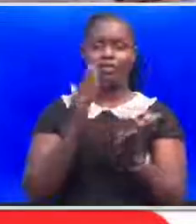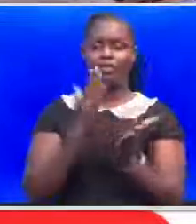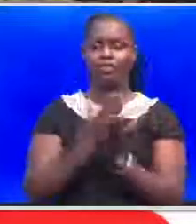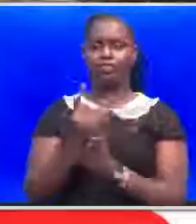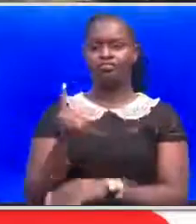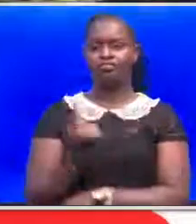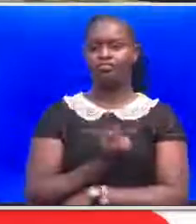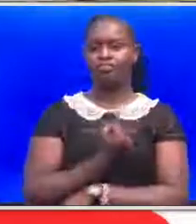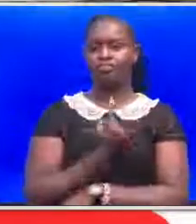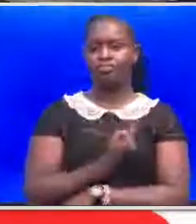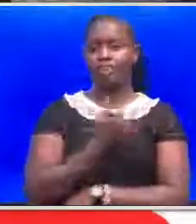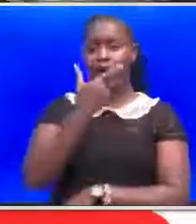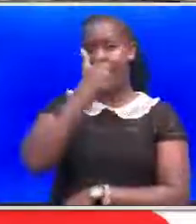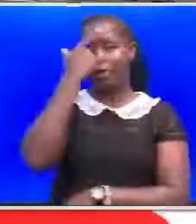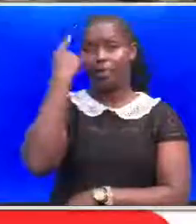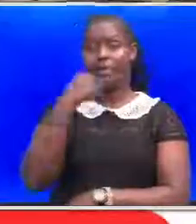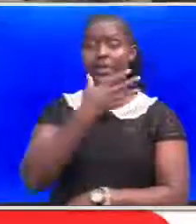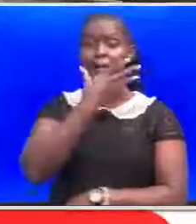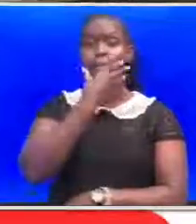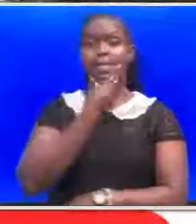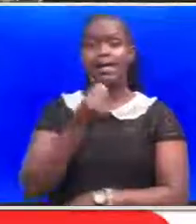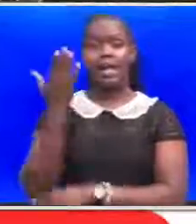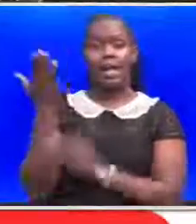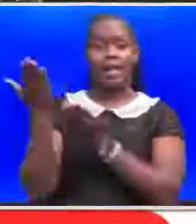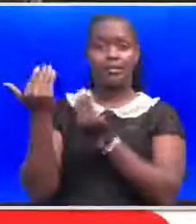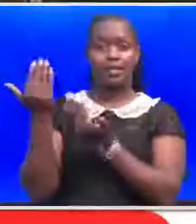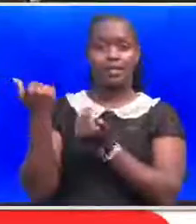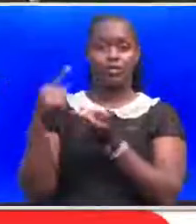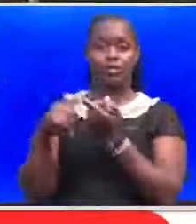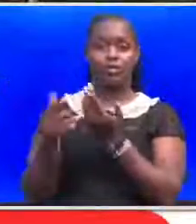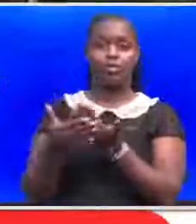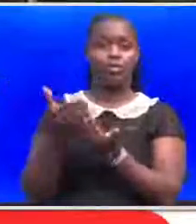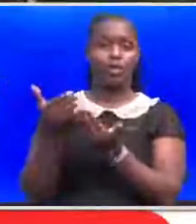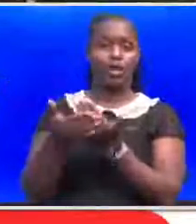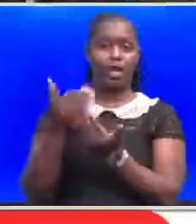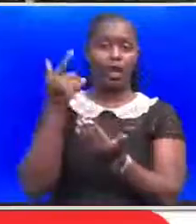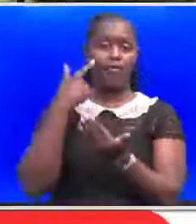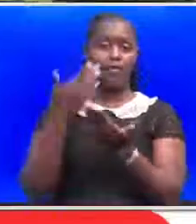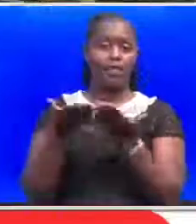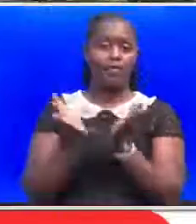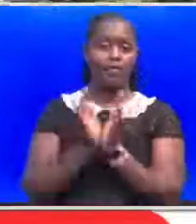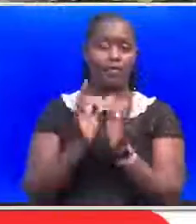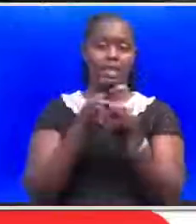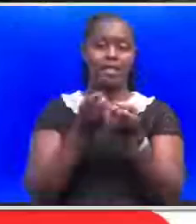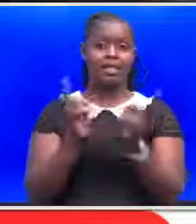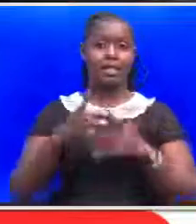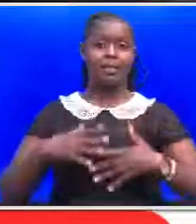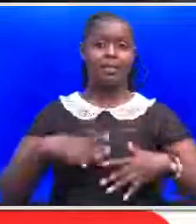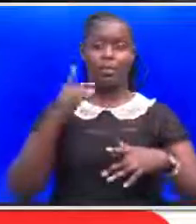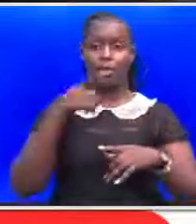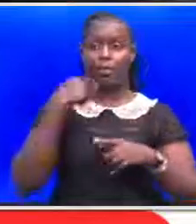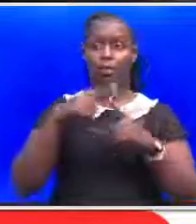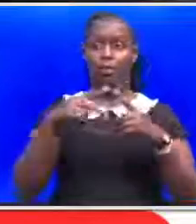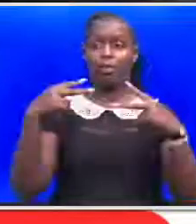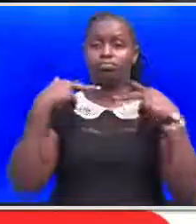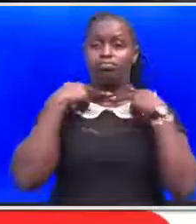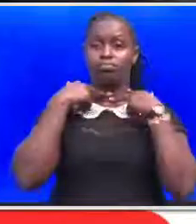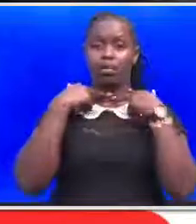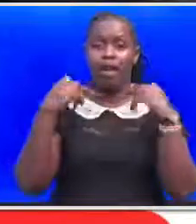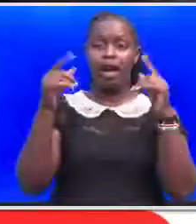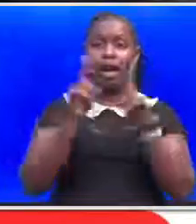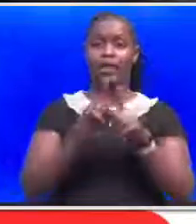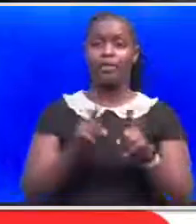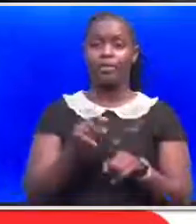kwani wanaume wanaotegemewa ili kugharamikia mahitaji ya familia ndio wanaotekwa nyara. Na tumeshatekwa,